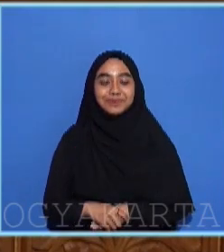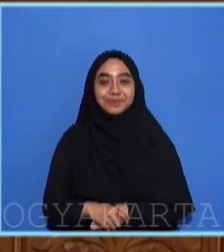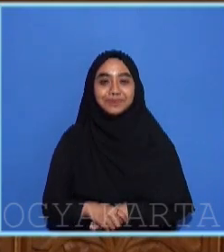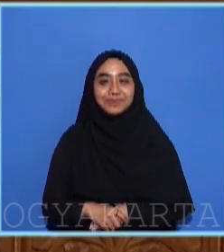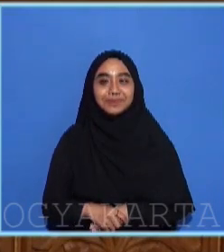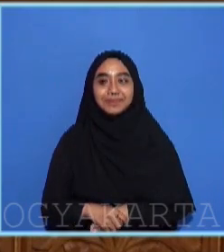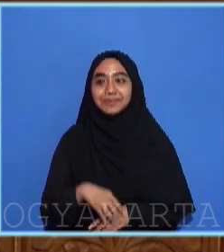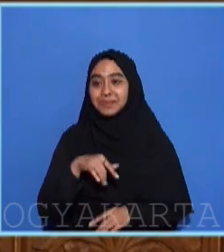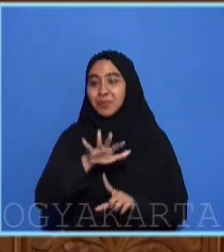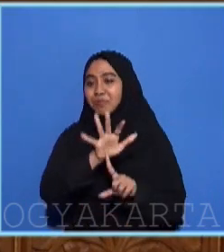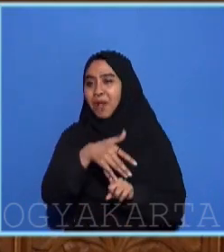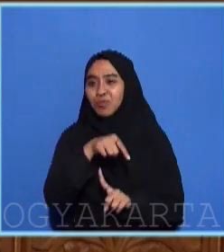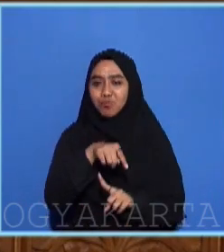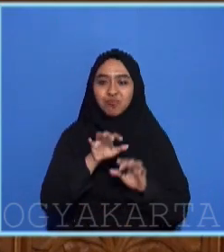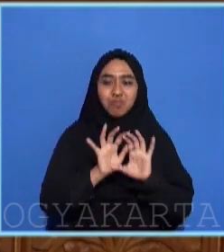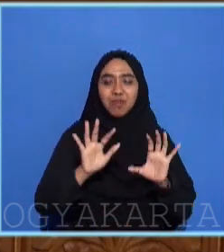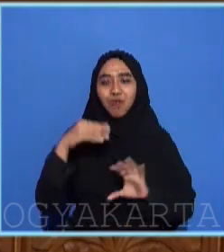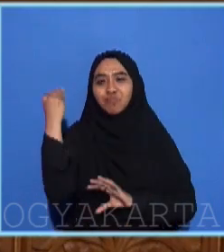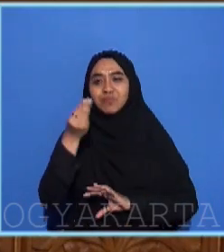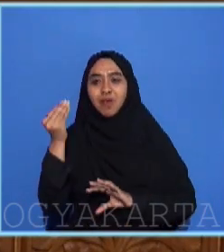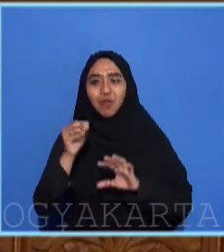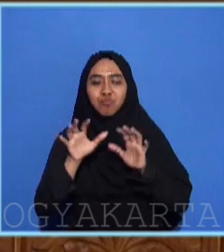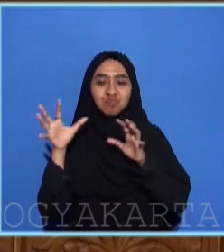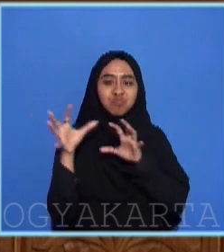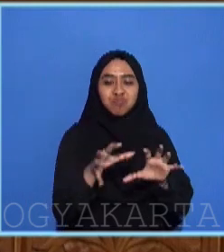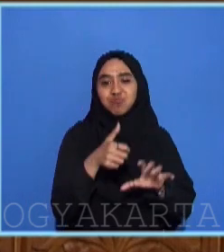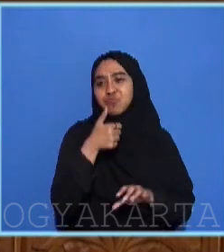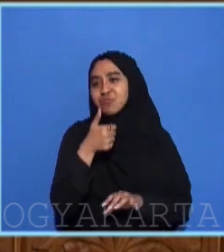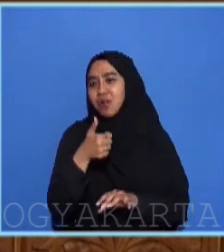Kabupaten Bul suihjanang S